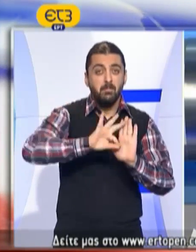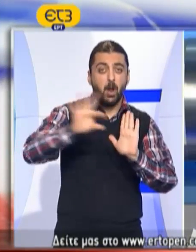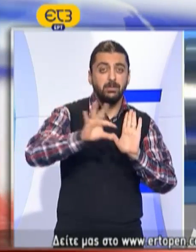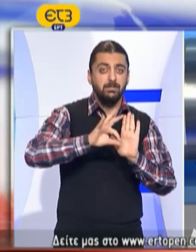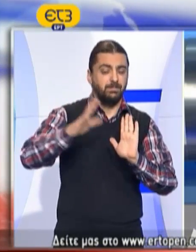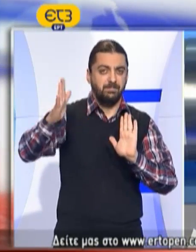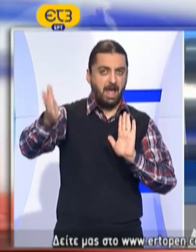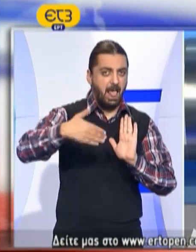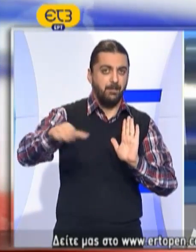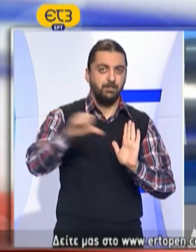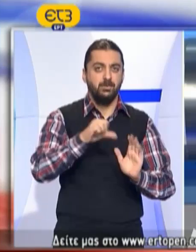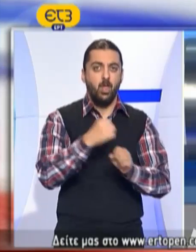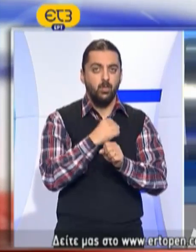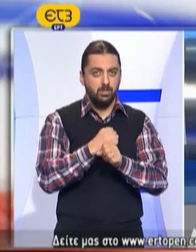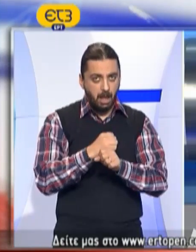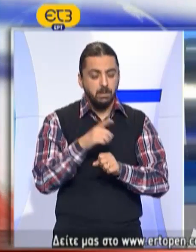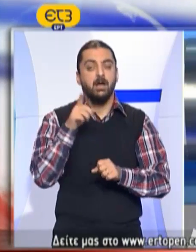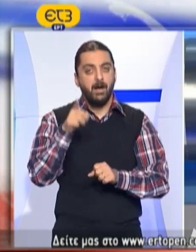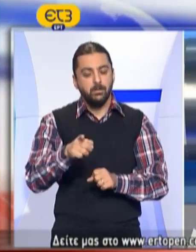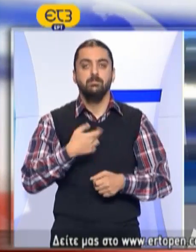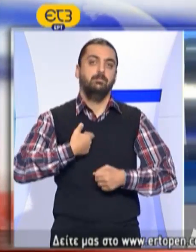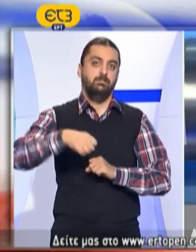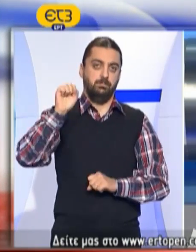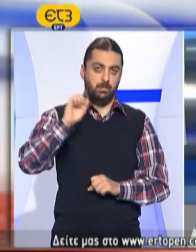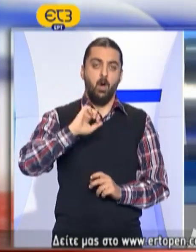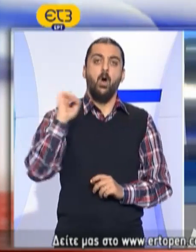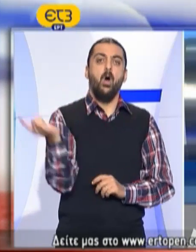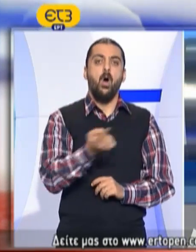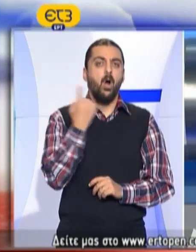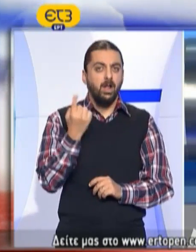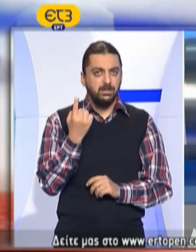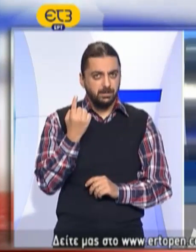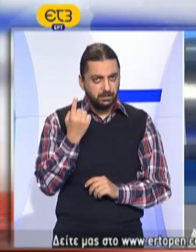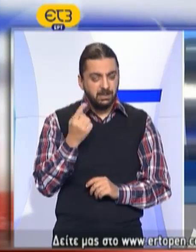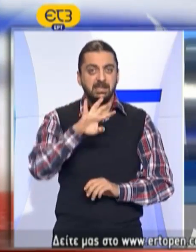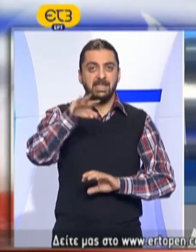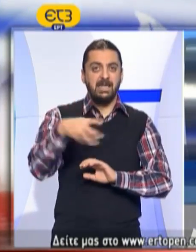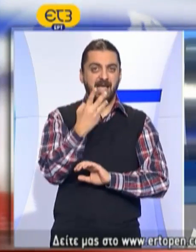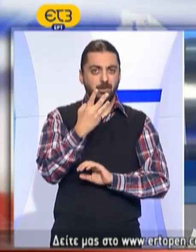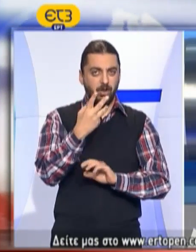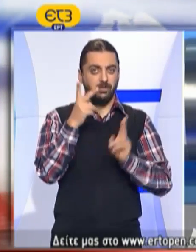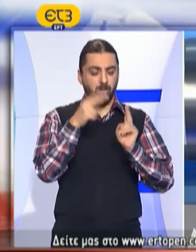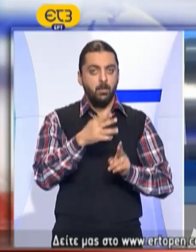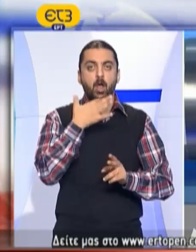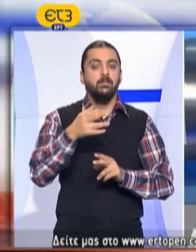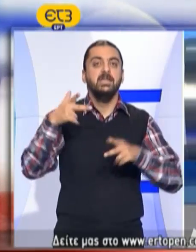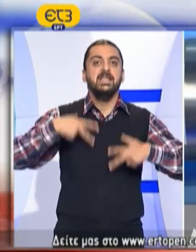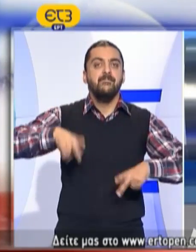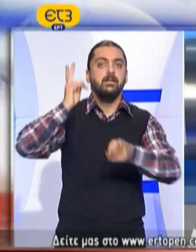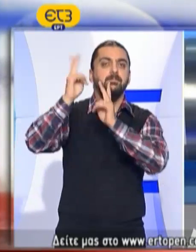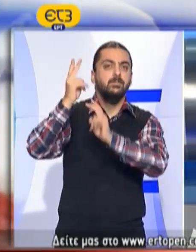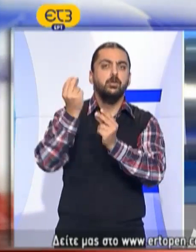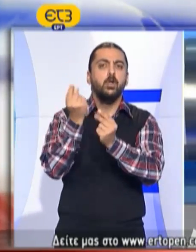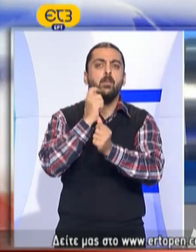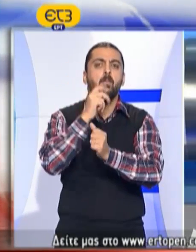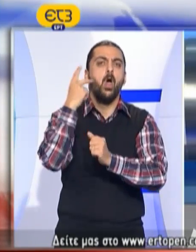και το Σωματείο Ηλεκτροδηγών και λοιπόν Εργαζομένων Κίνησης στη στάση κατηγορούν την κυβέρνηση για την πολιτική που ακολουθεί